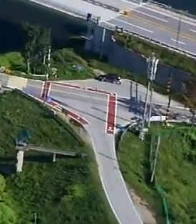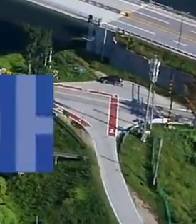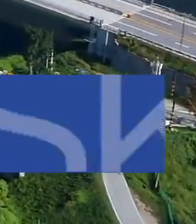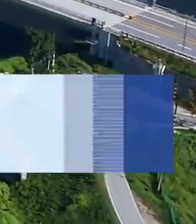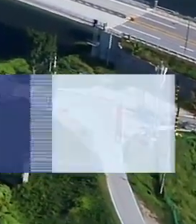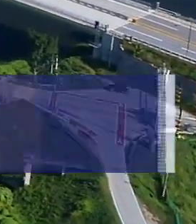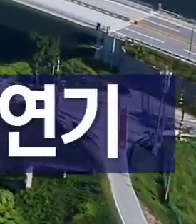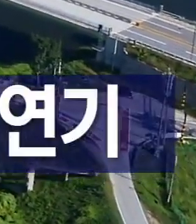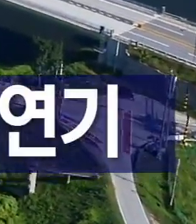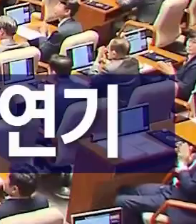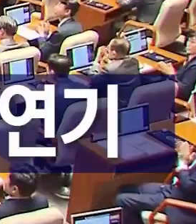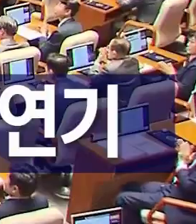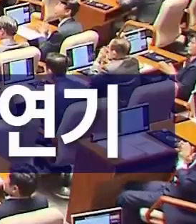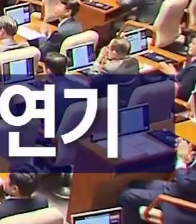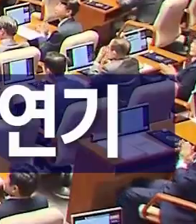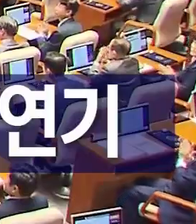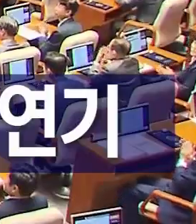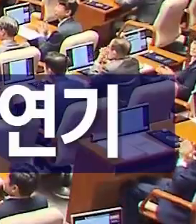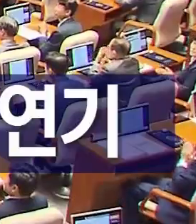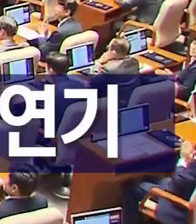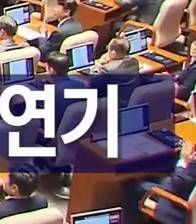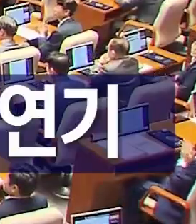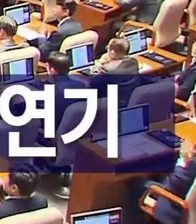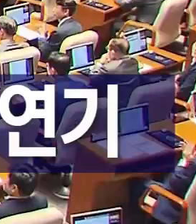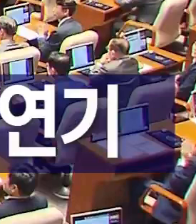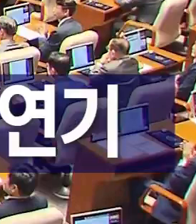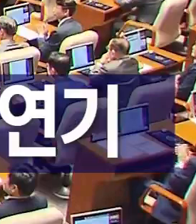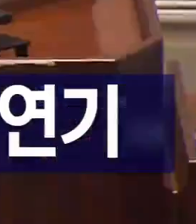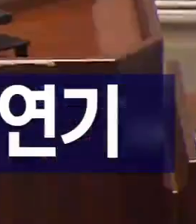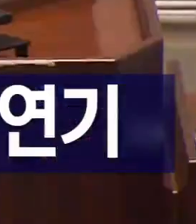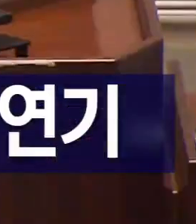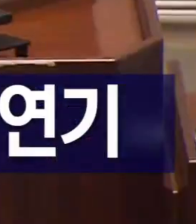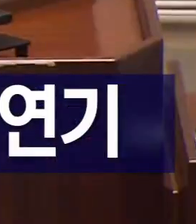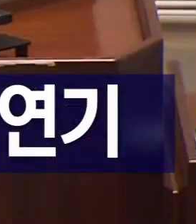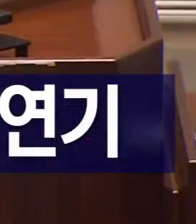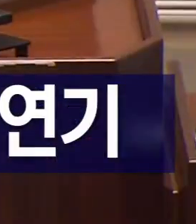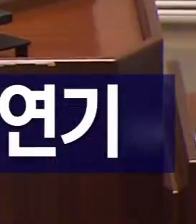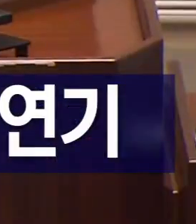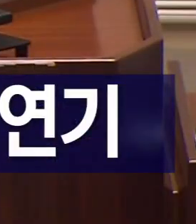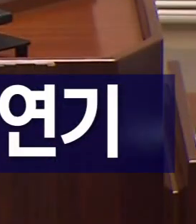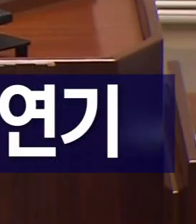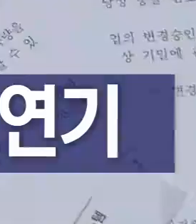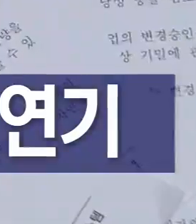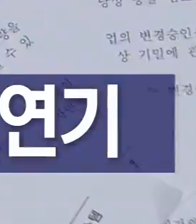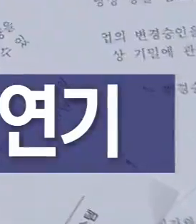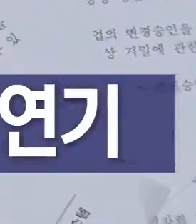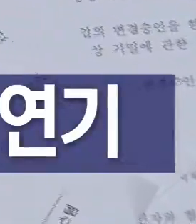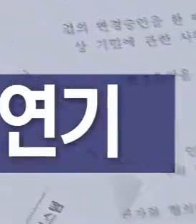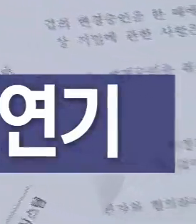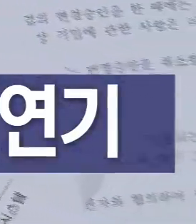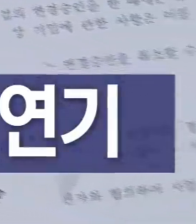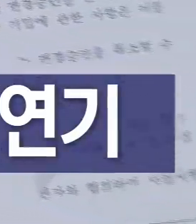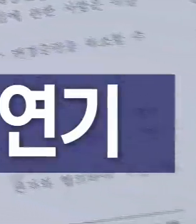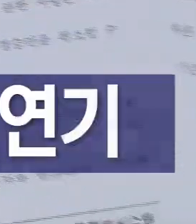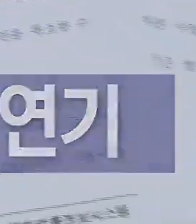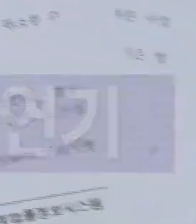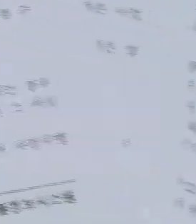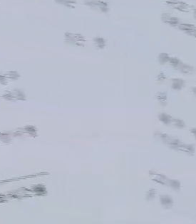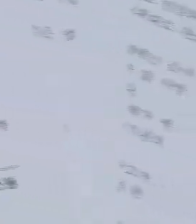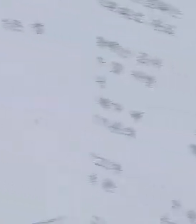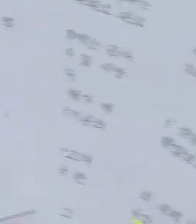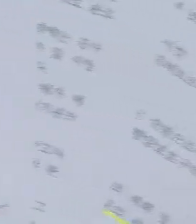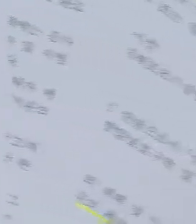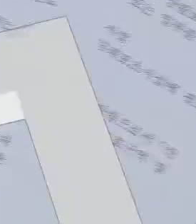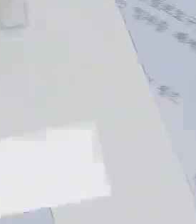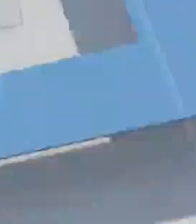중부내륙 특별법 개정한 발리가 또 미뤄졌습니다 어떤 내용을 넣을지 여전히 고민 중이고 발리 과정을 놓고도 말이